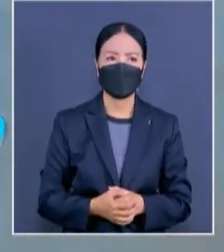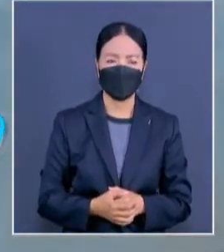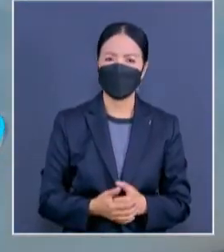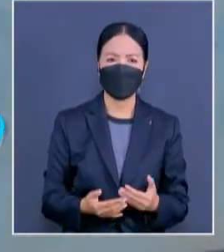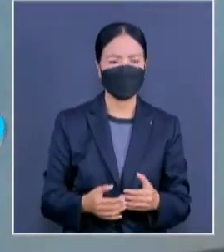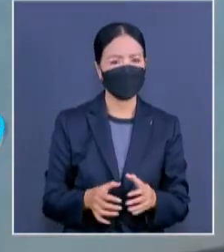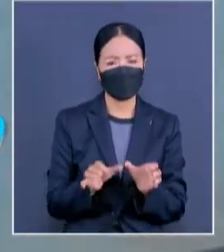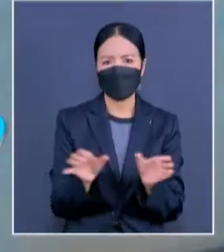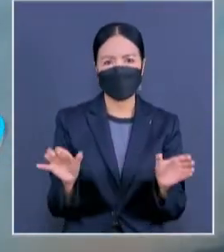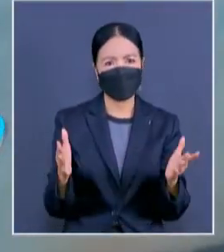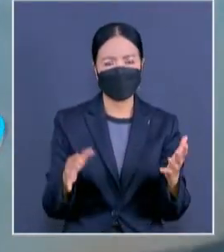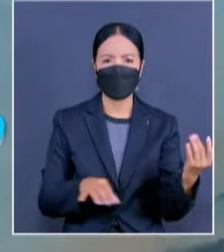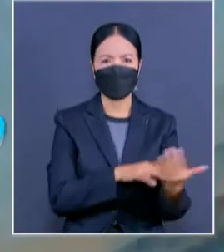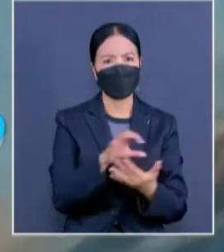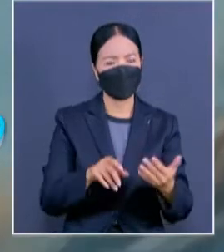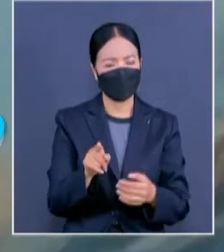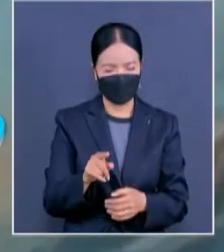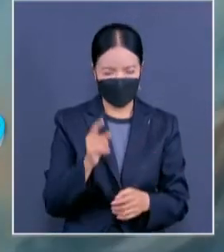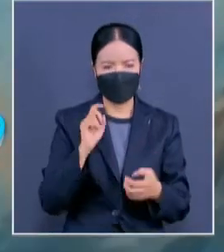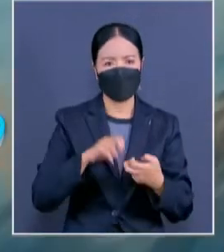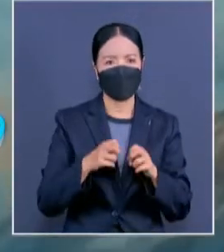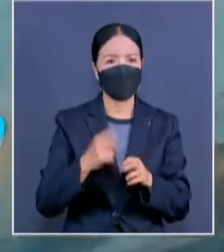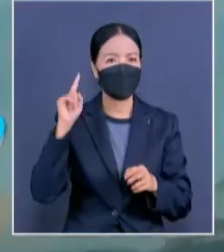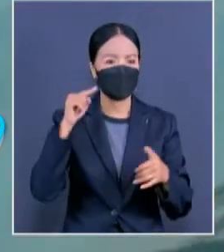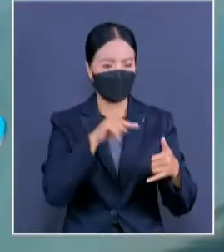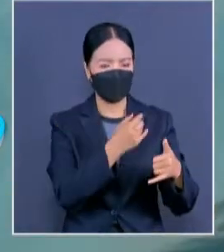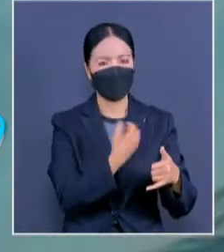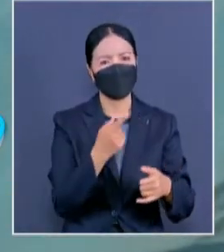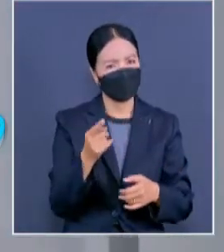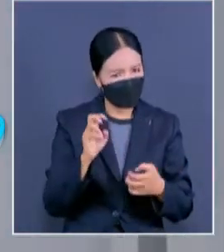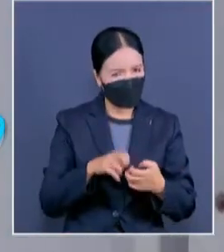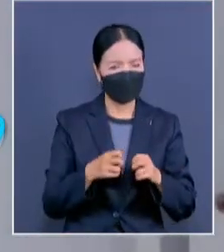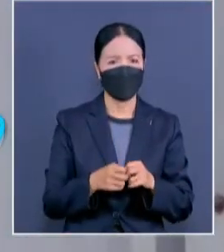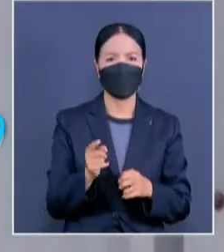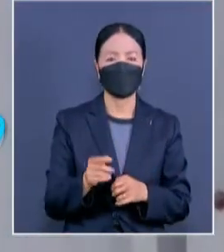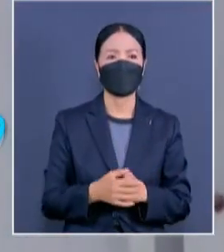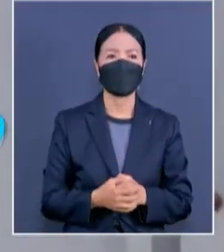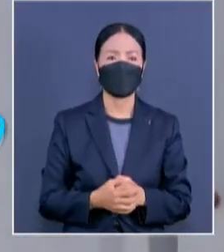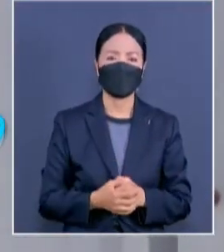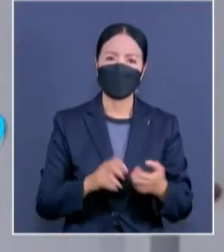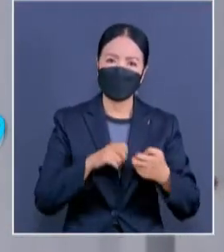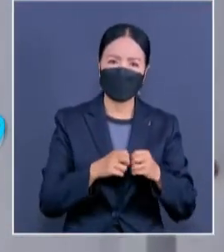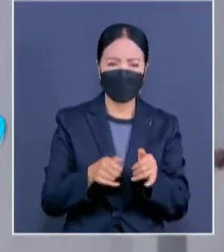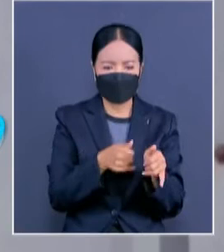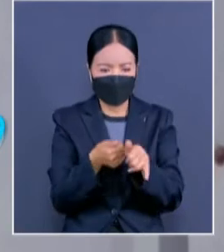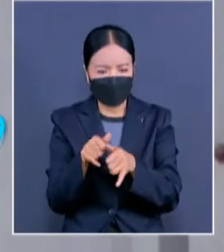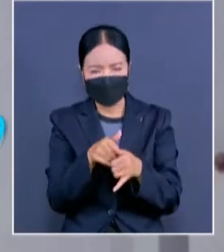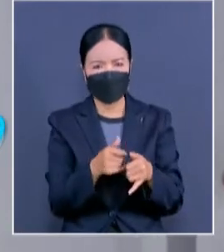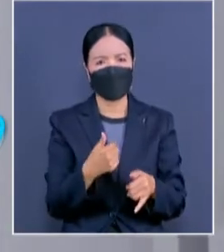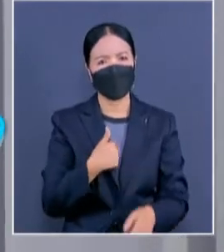การไม่แยกสัดส่วนระหว่างชายหญิงอันนี้คือข้อมูลที่นักเรียนหญิงคนนี้สะท้อนให้เห็นว่ามันคือปัจจัยที่ทำให้เกิดเหตุการณ์แบบ